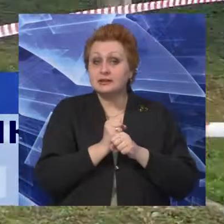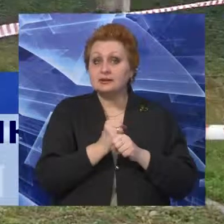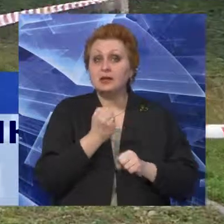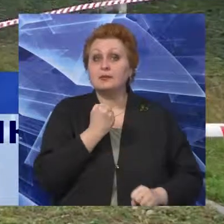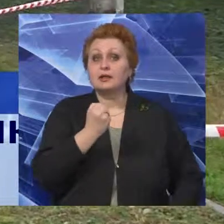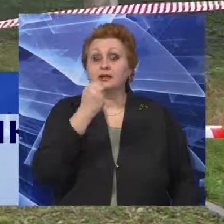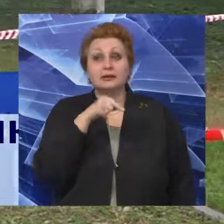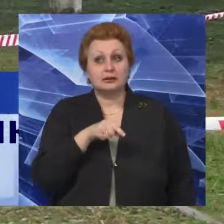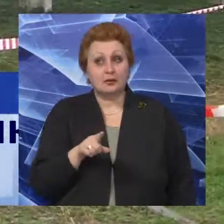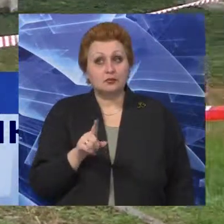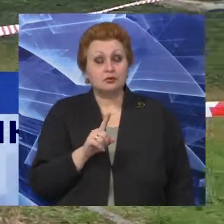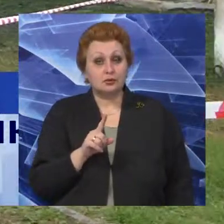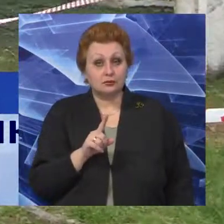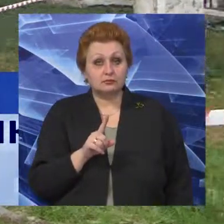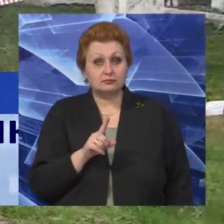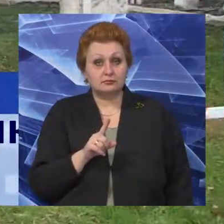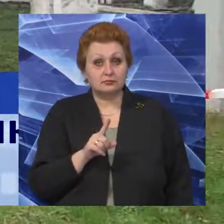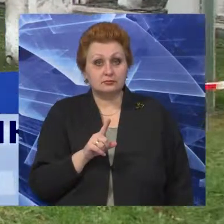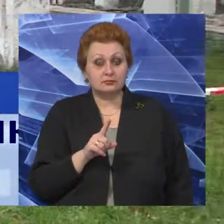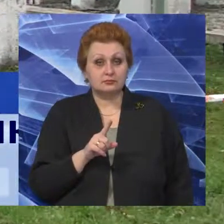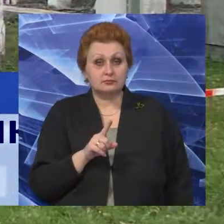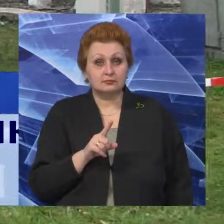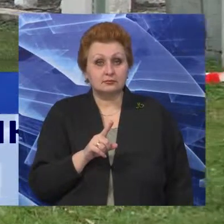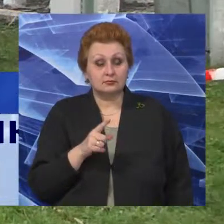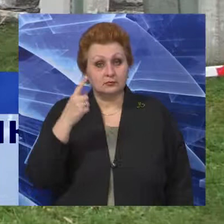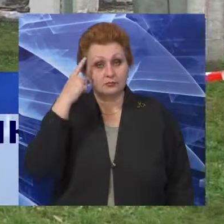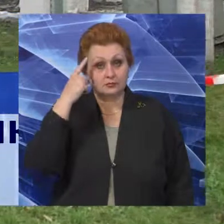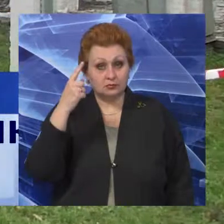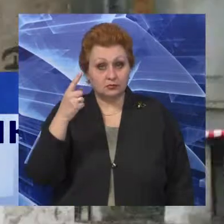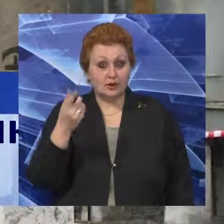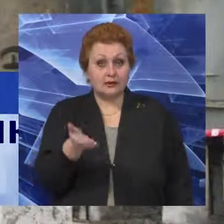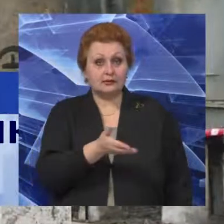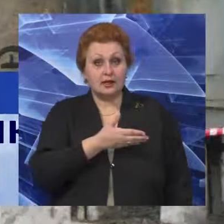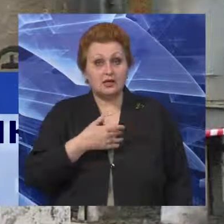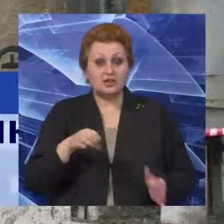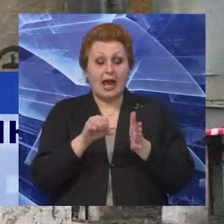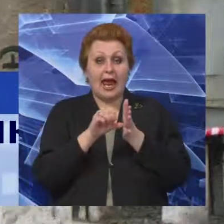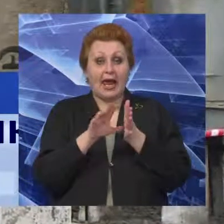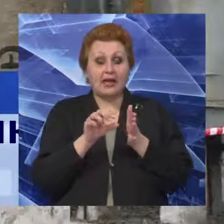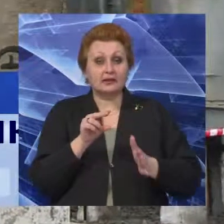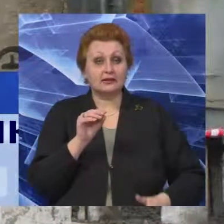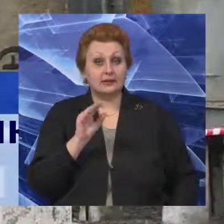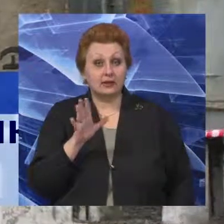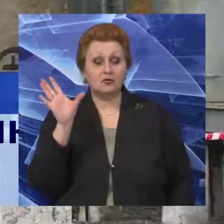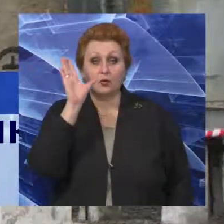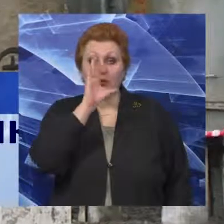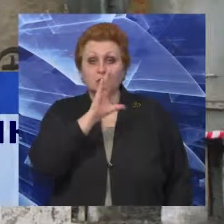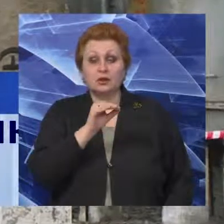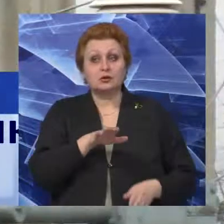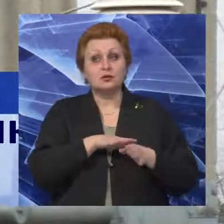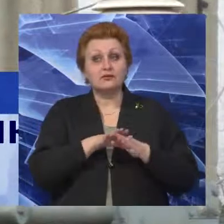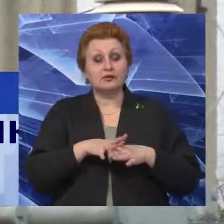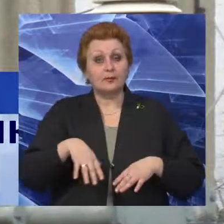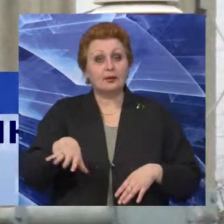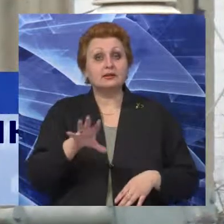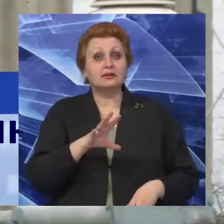Именно благодаря, ну скажем так, острому уму и смекалке наших электриков удалось